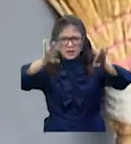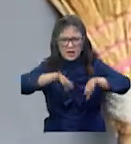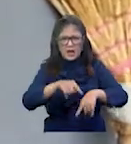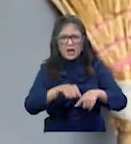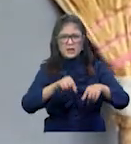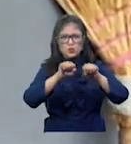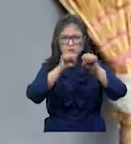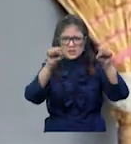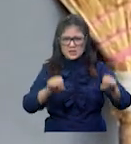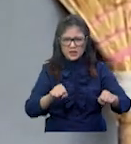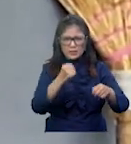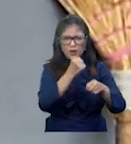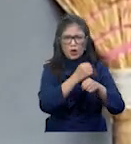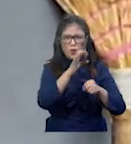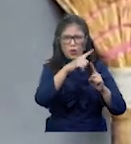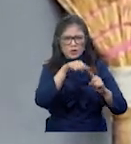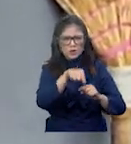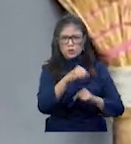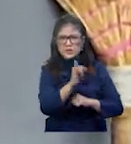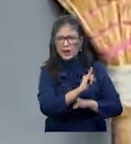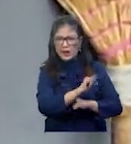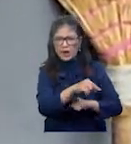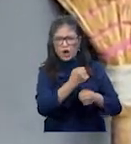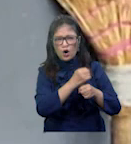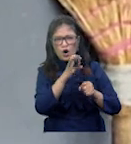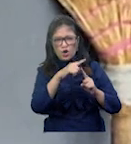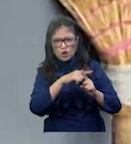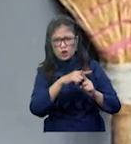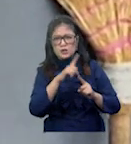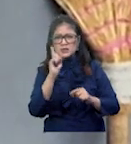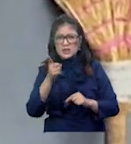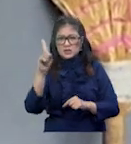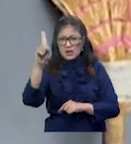Kalau hujan sehari, dua hari, nggak ada banjir gitulah. Ini mah